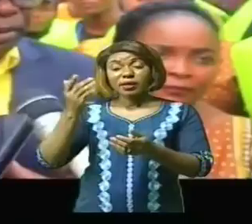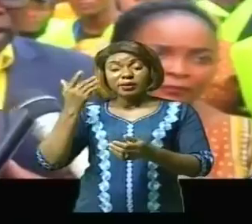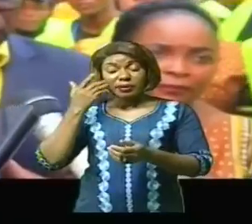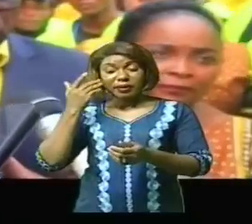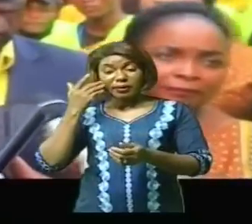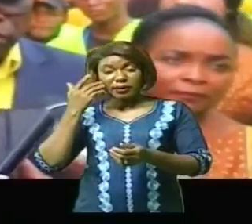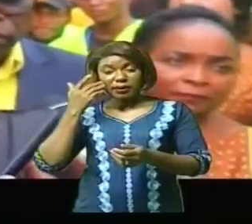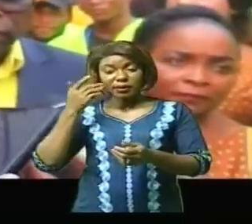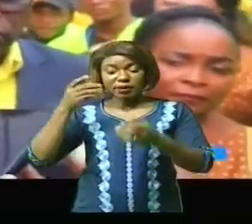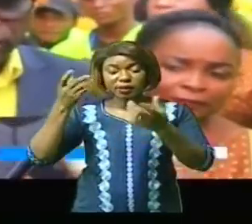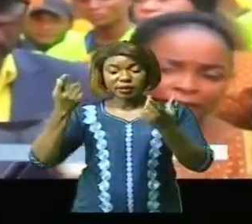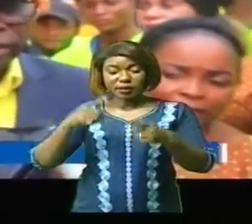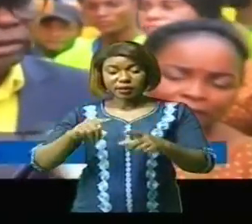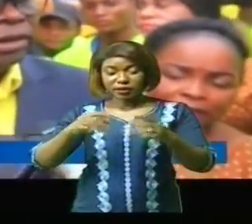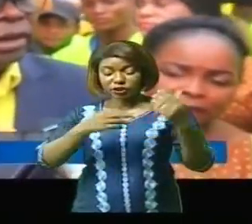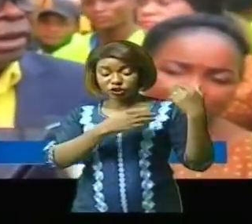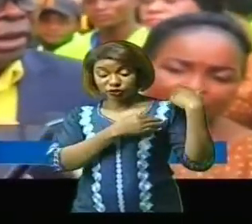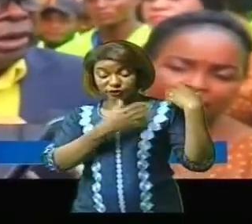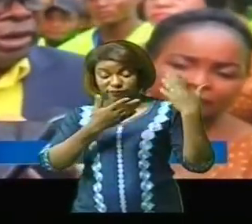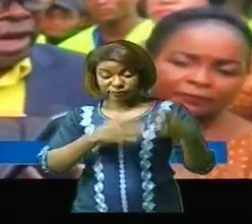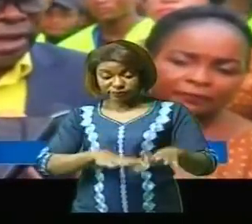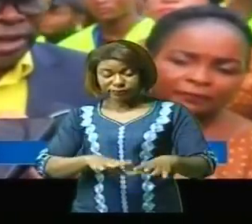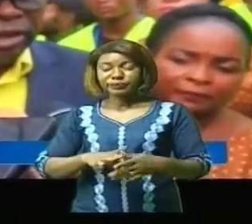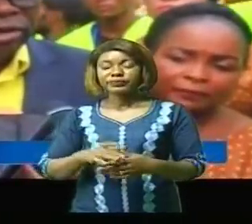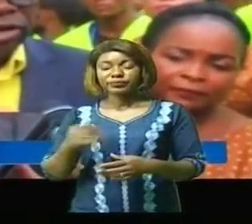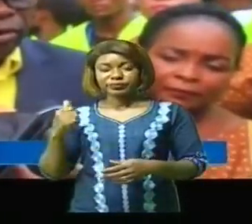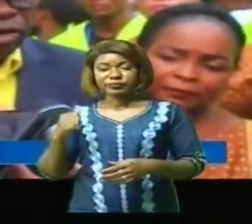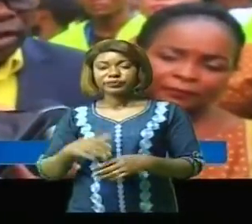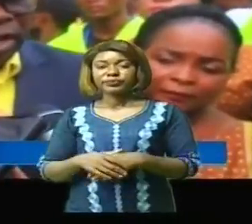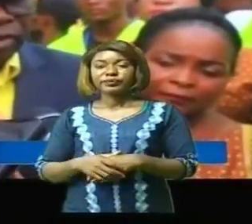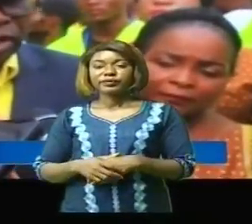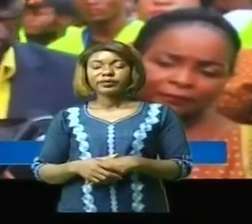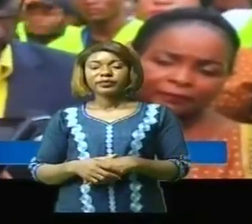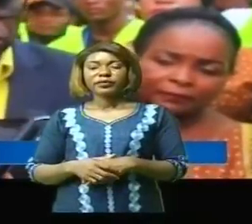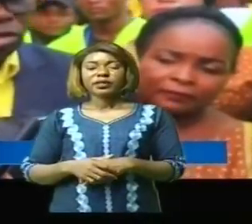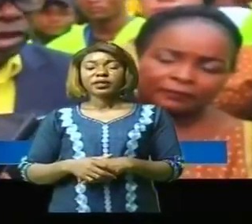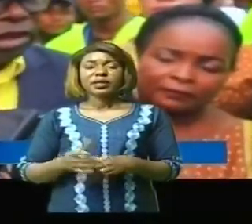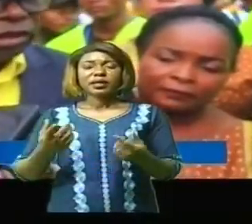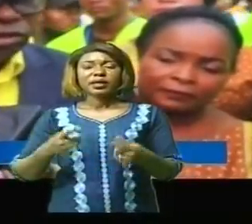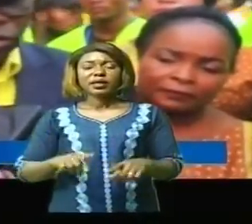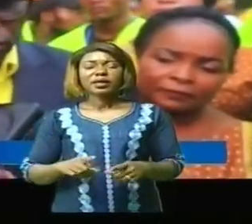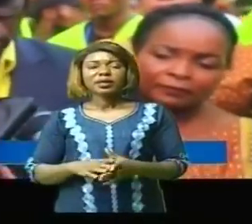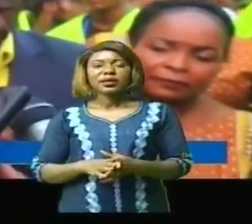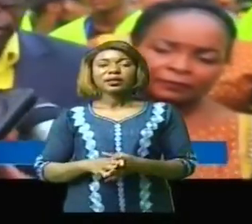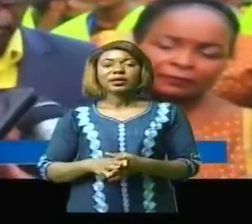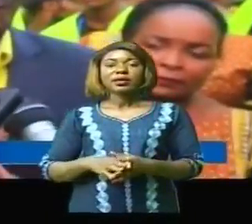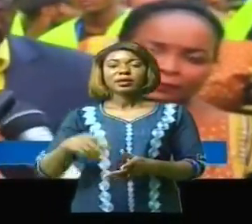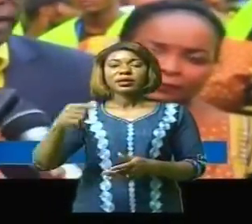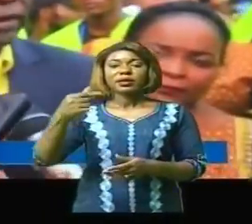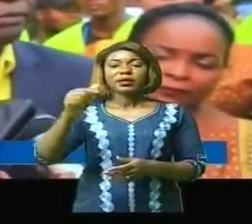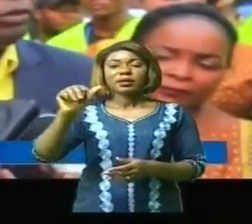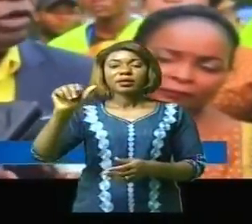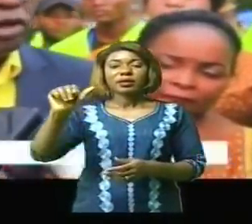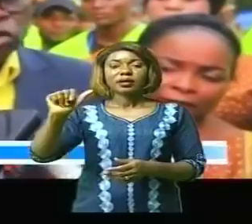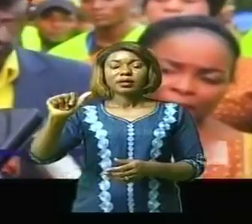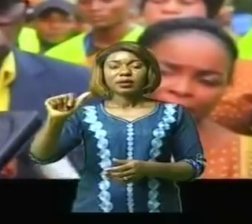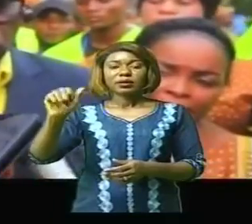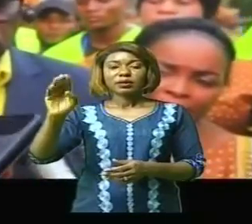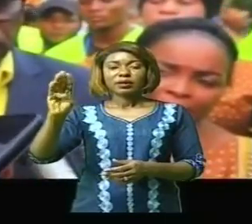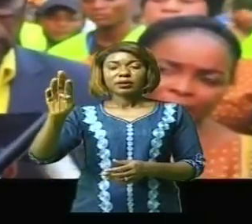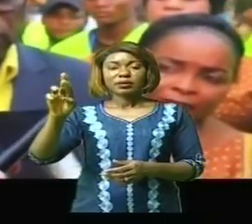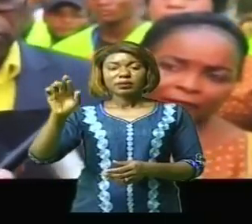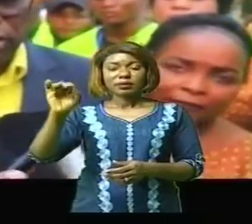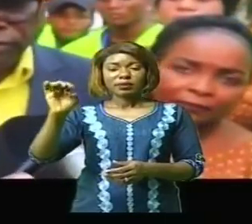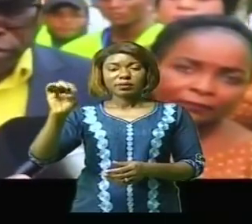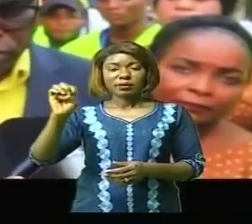Akumwanza. Après la mort de notre Baoba, il y a eu des problèmes, des discussions, des dissensions au niveau du parti. Nous nous